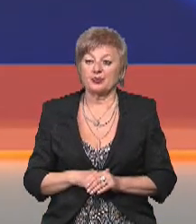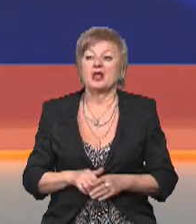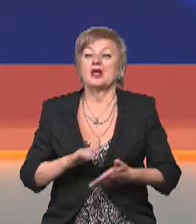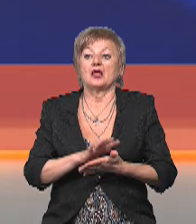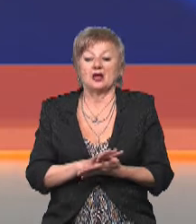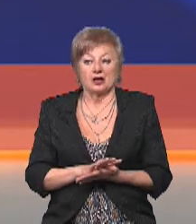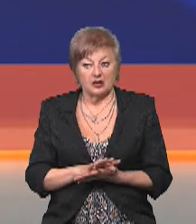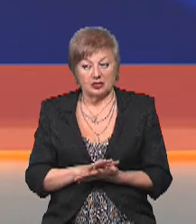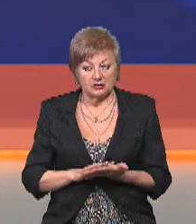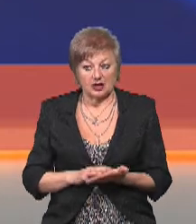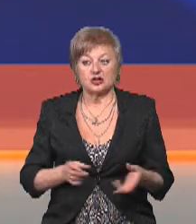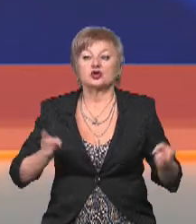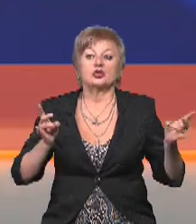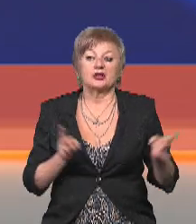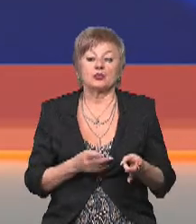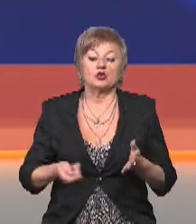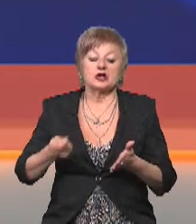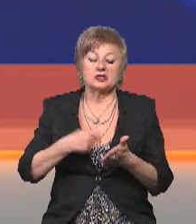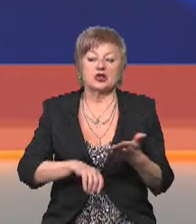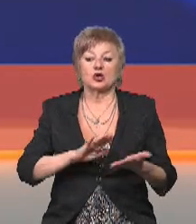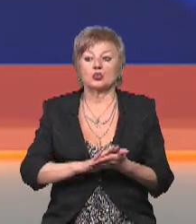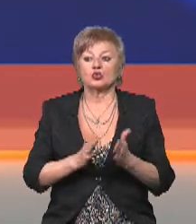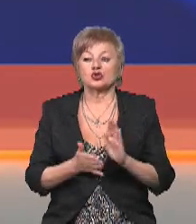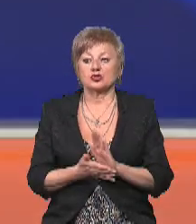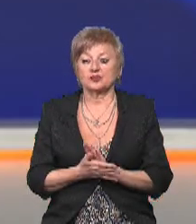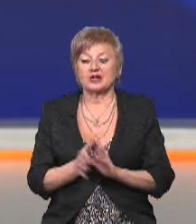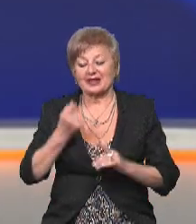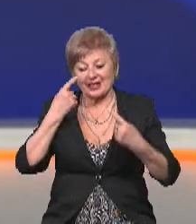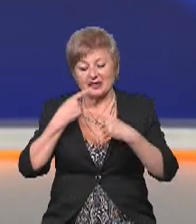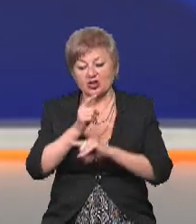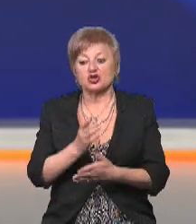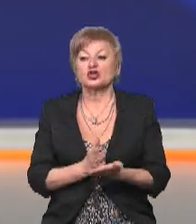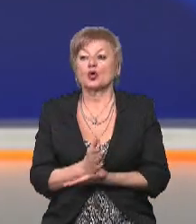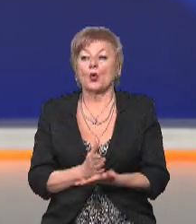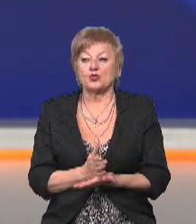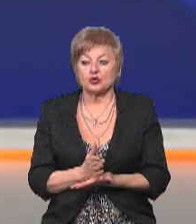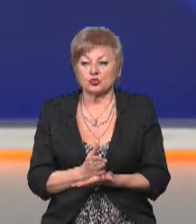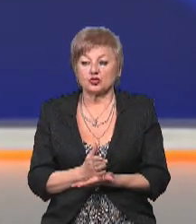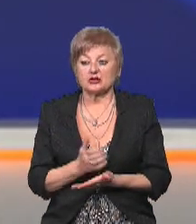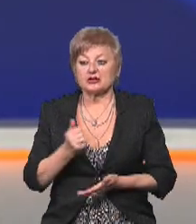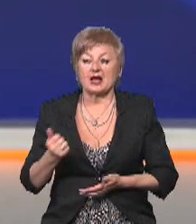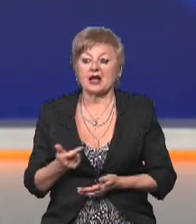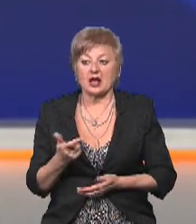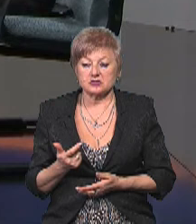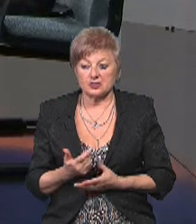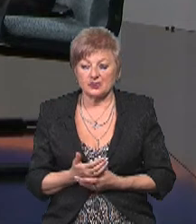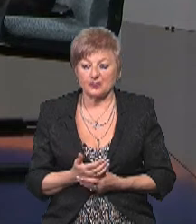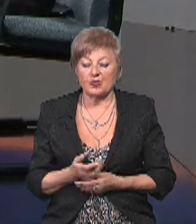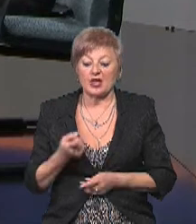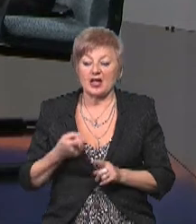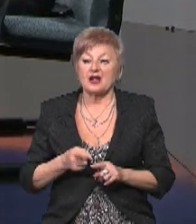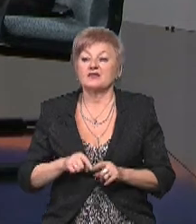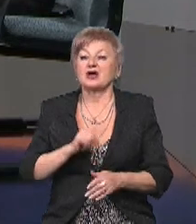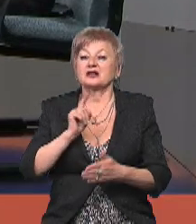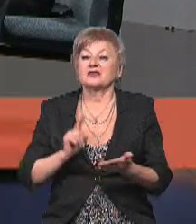Далее необходимо заключить договор на техническое обслуживание внутридомовой газовой сети. В этом